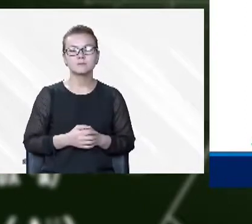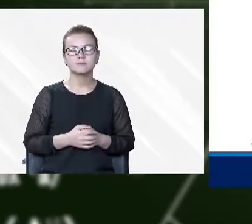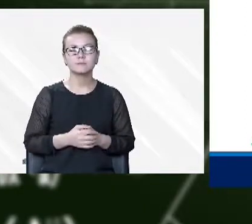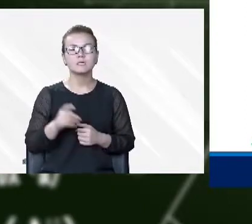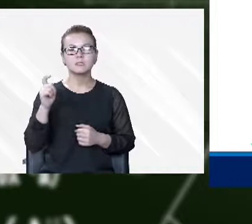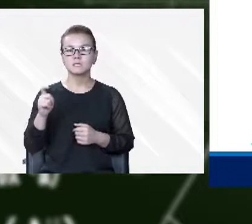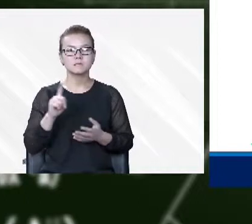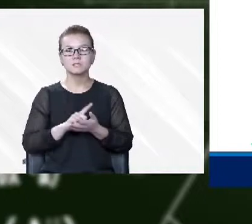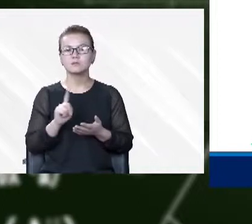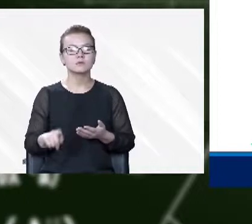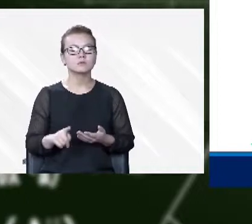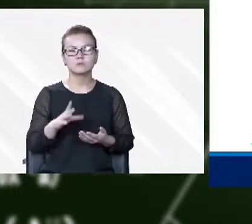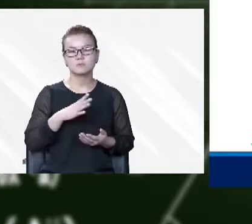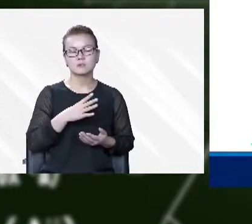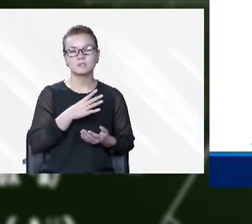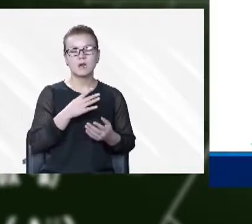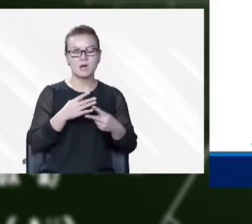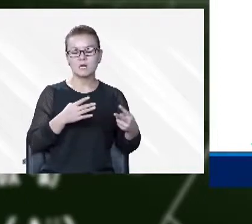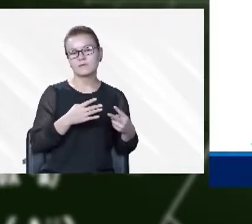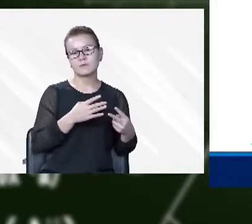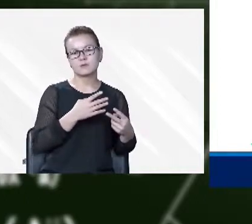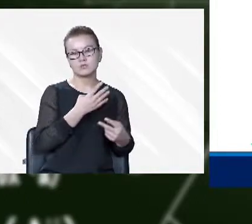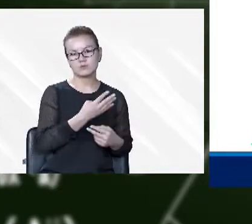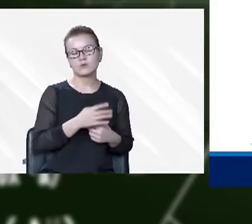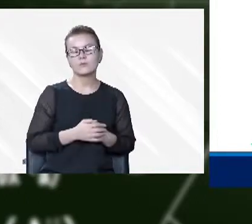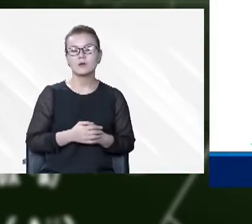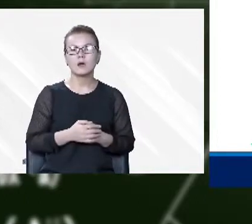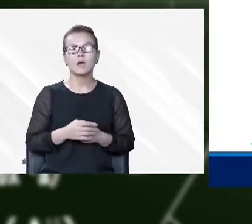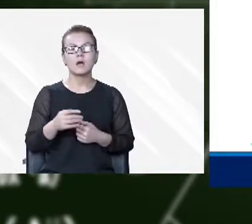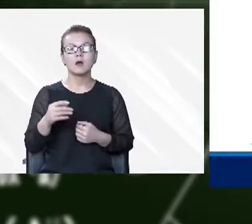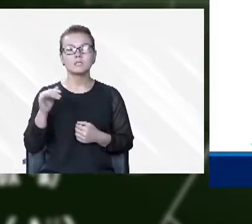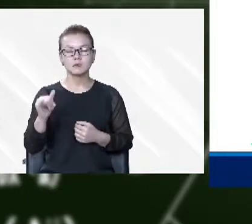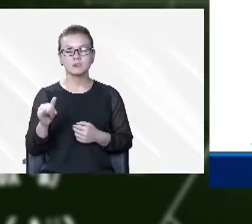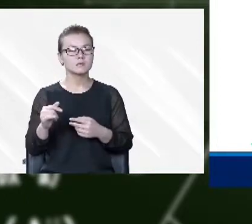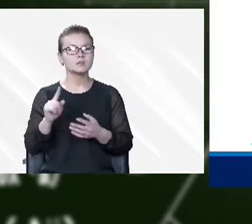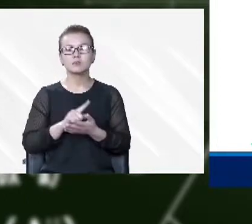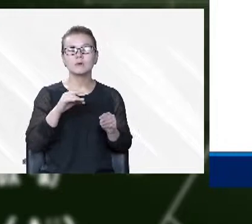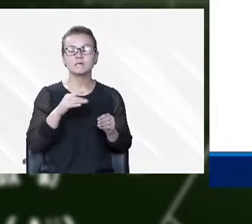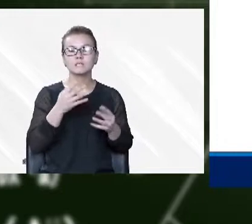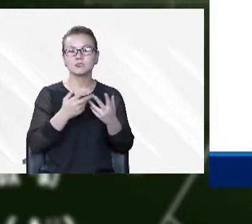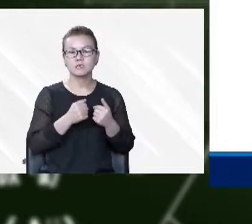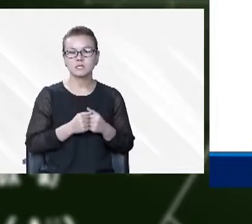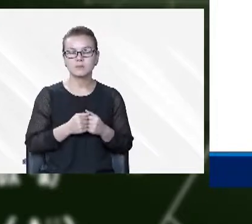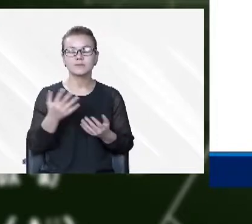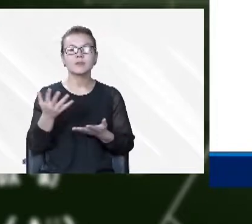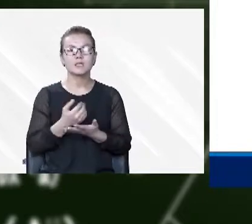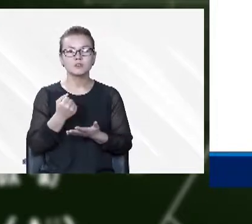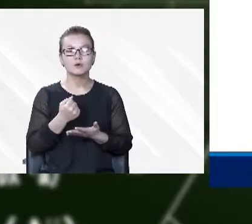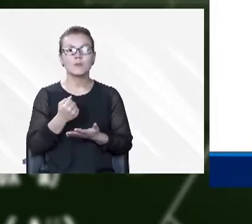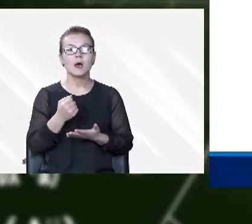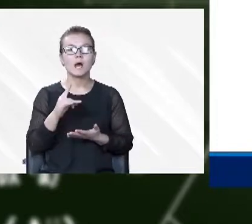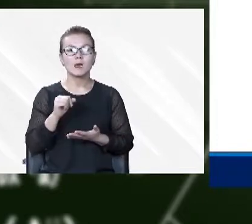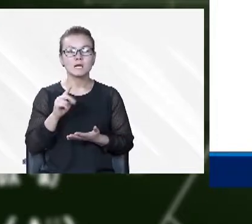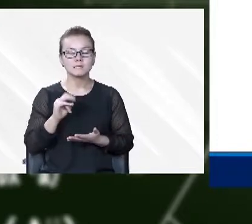Х не должен быть равен 4, y не должен быть равен 1. Найдем